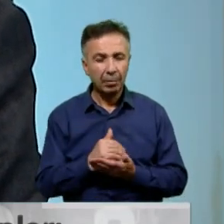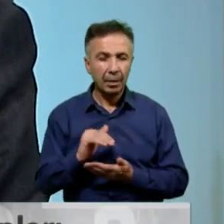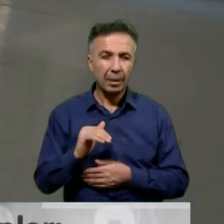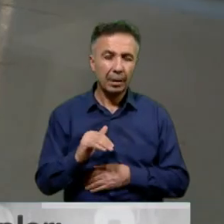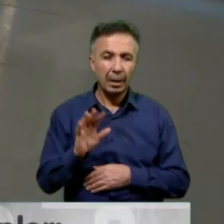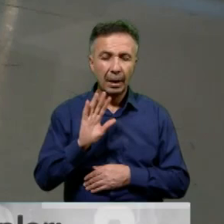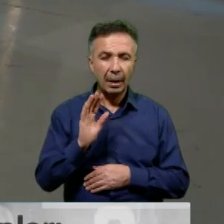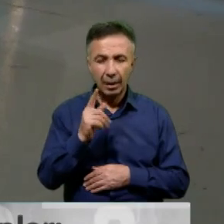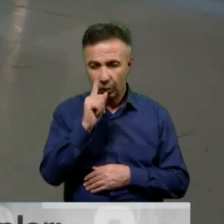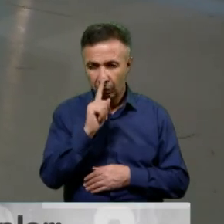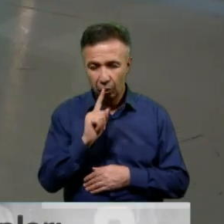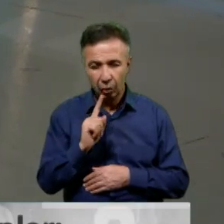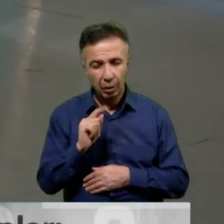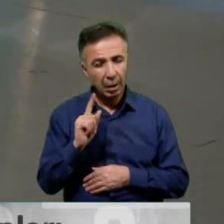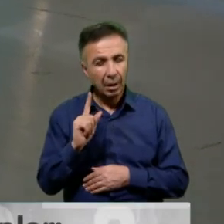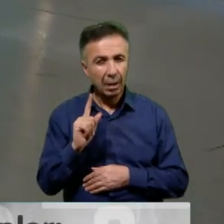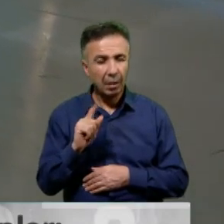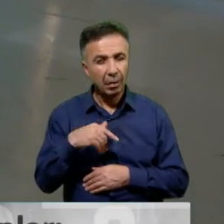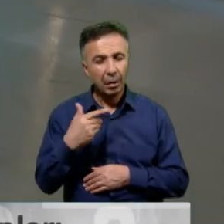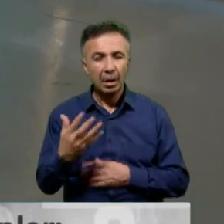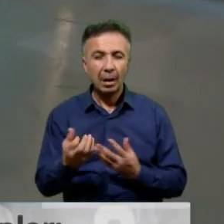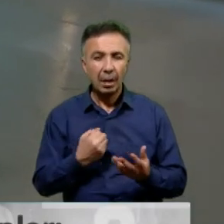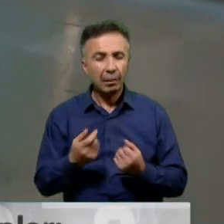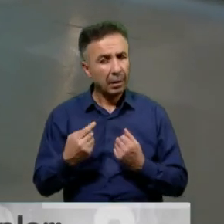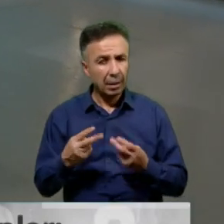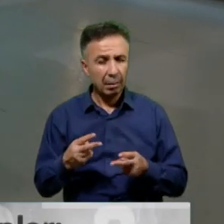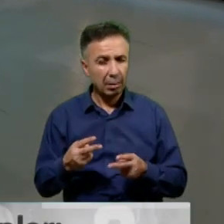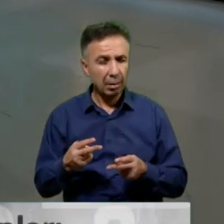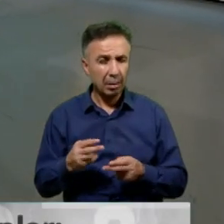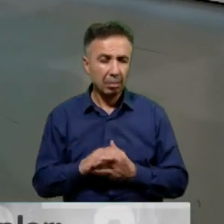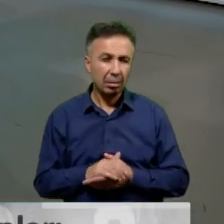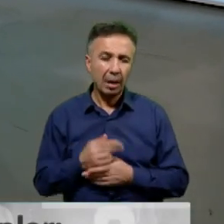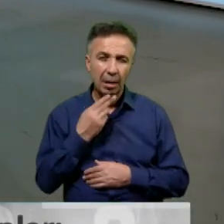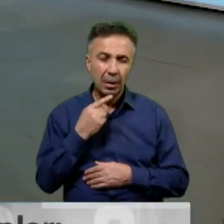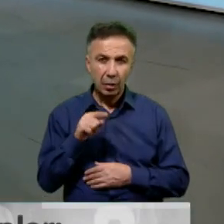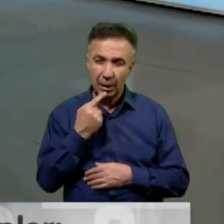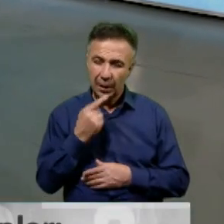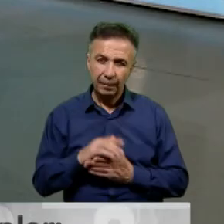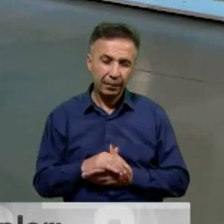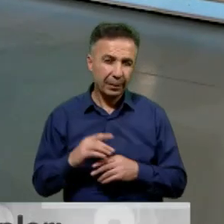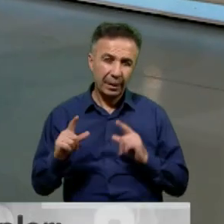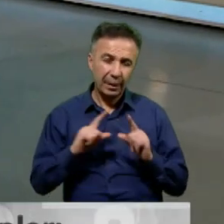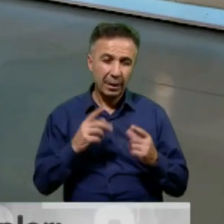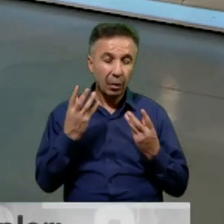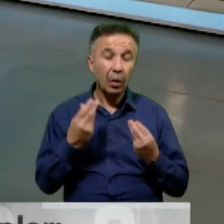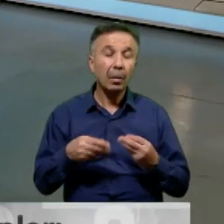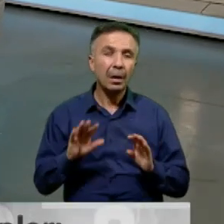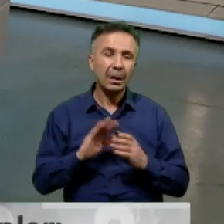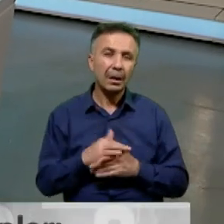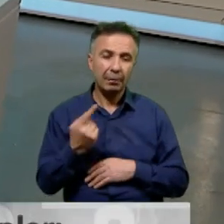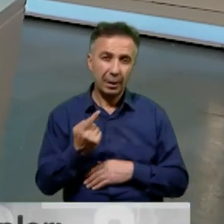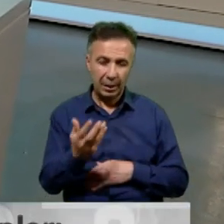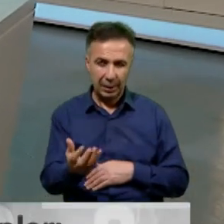lira. Onunla daha sonraki alışverişte kullanıyorsunuz. Hanımefendiye şunu diyelim. İhtiyacınız olmadığı halde bir